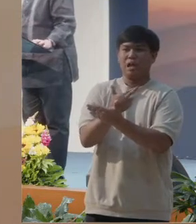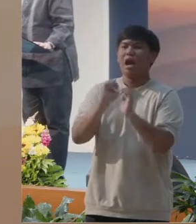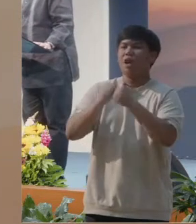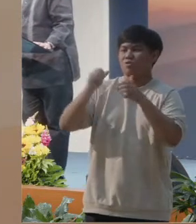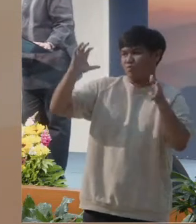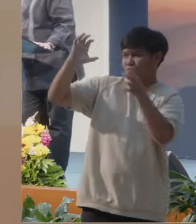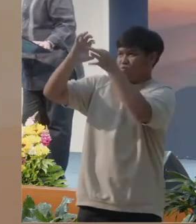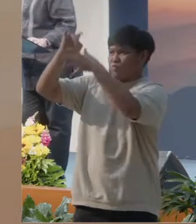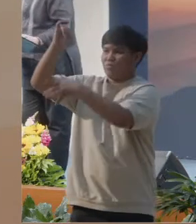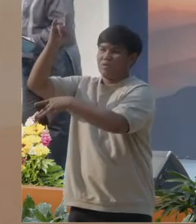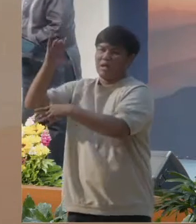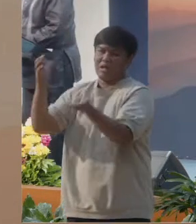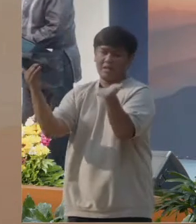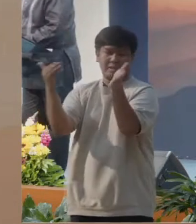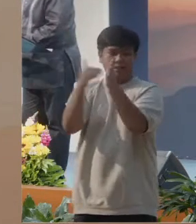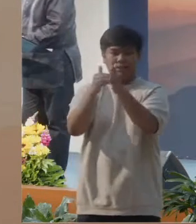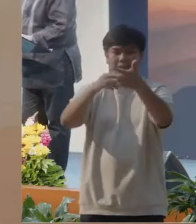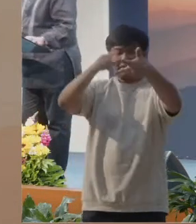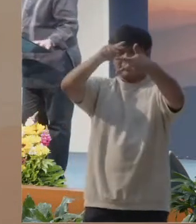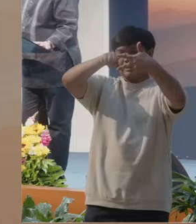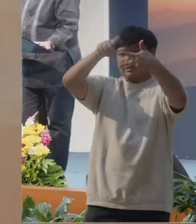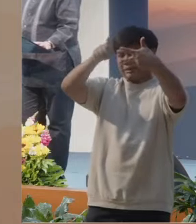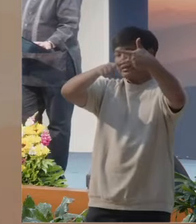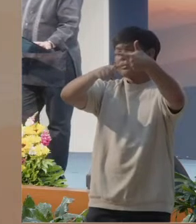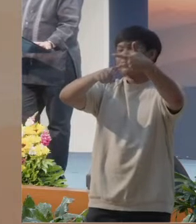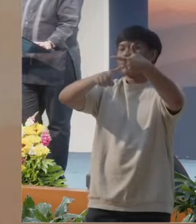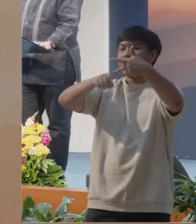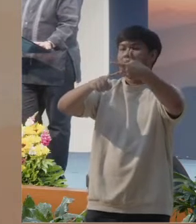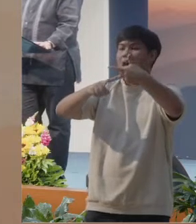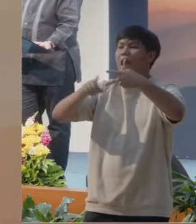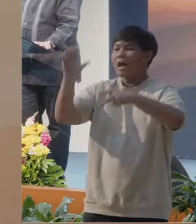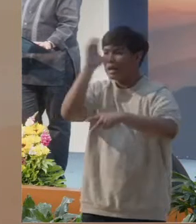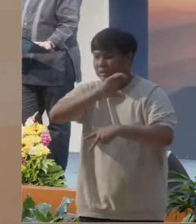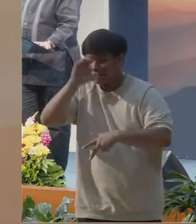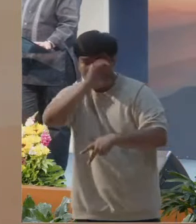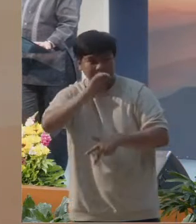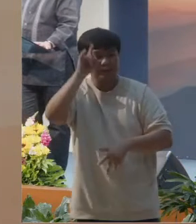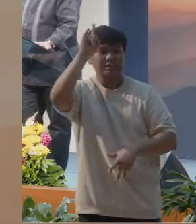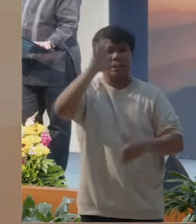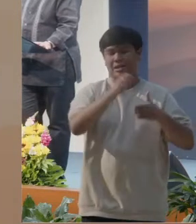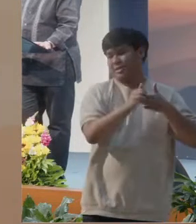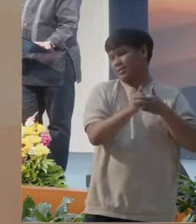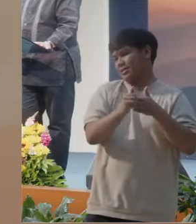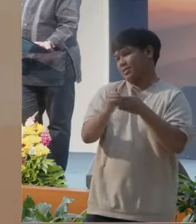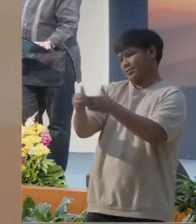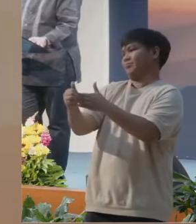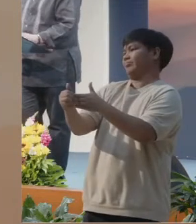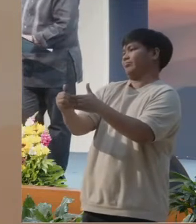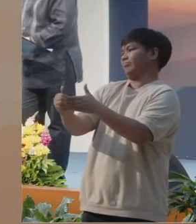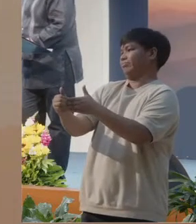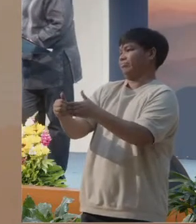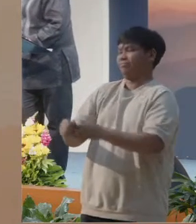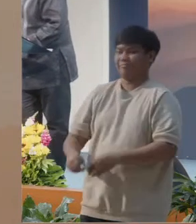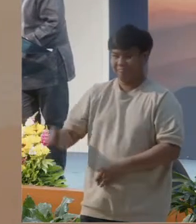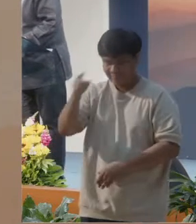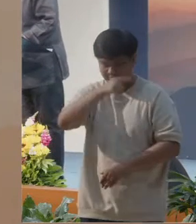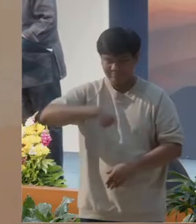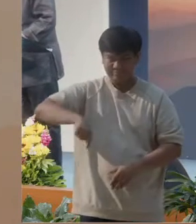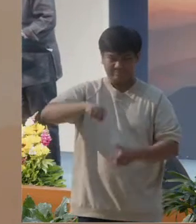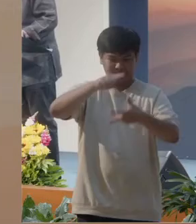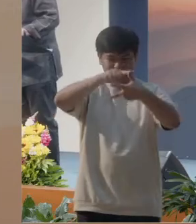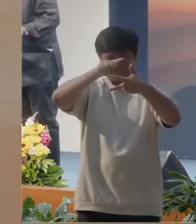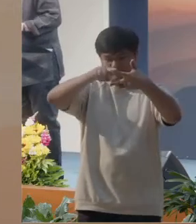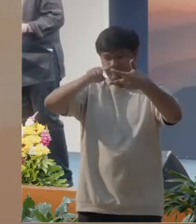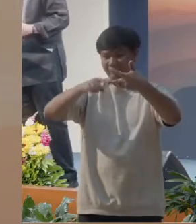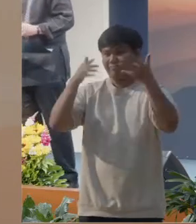sa ating Panginoon. At pangatlo, ang paghahanap ng gabay ng Diyos. Yan po ang ating